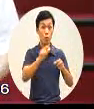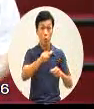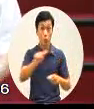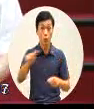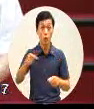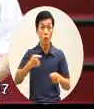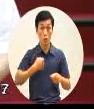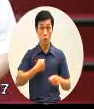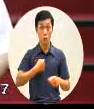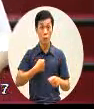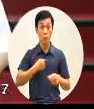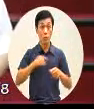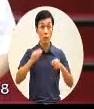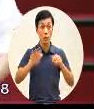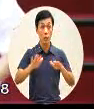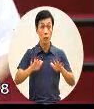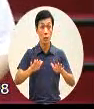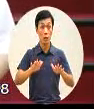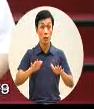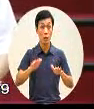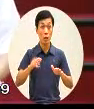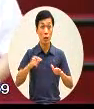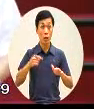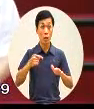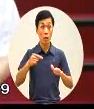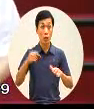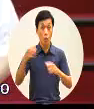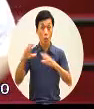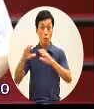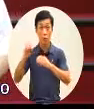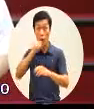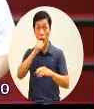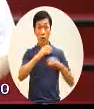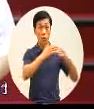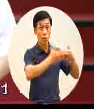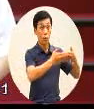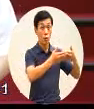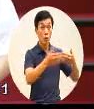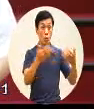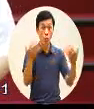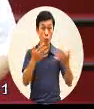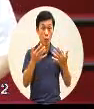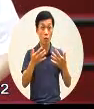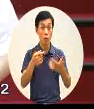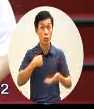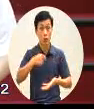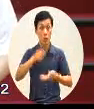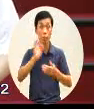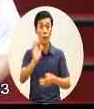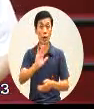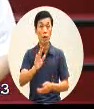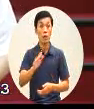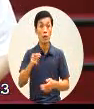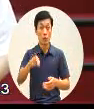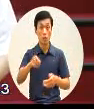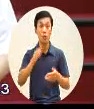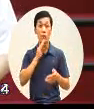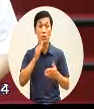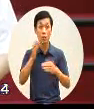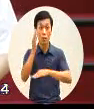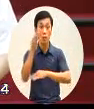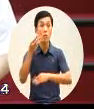人讲咱即马国家国之间的问题吼，也是整体起来啊，伊个政治问题